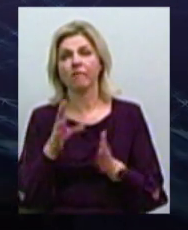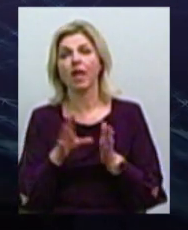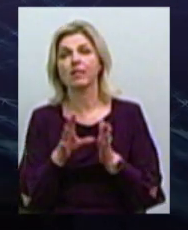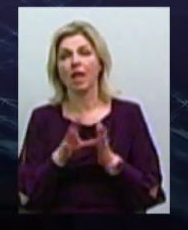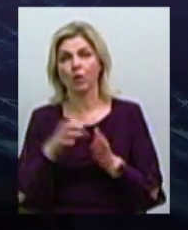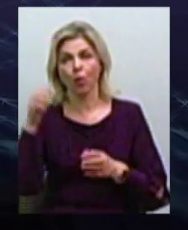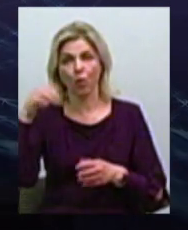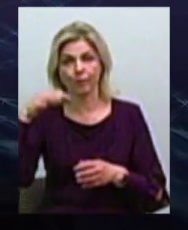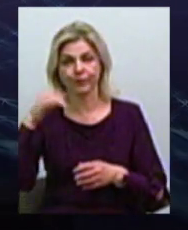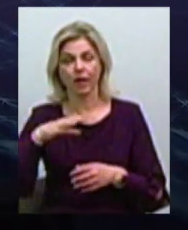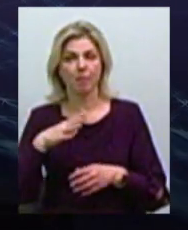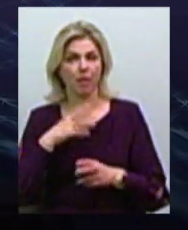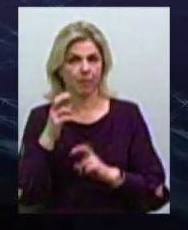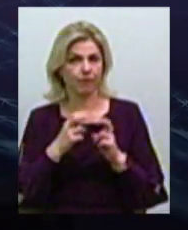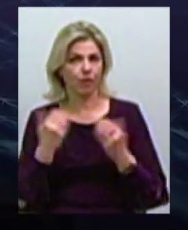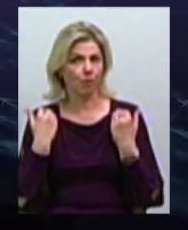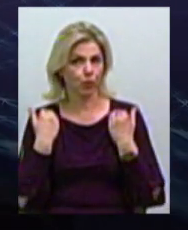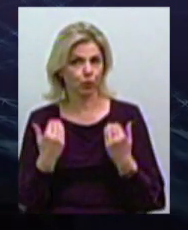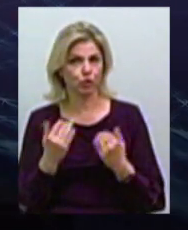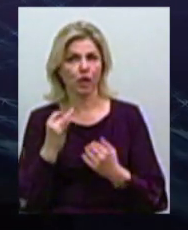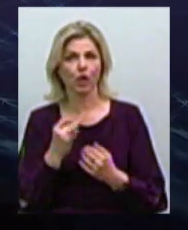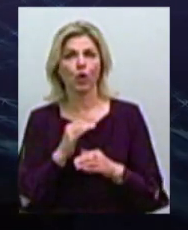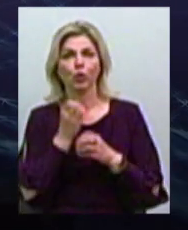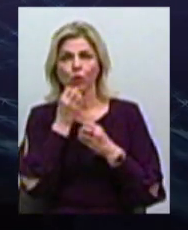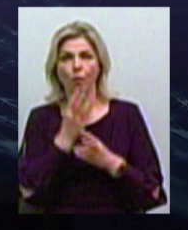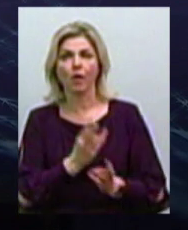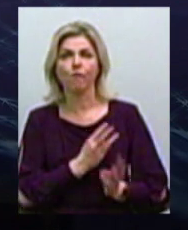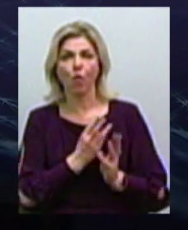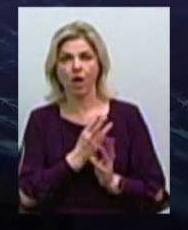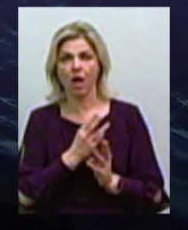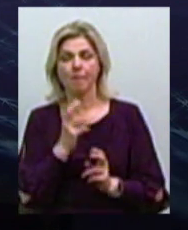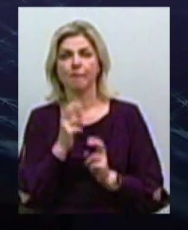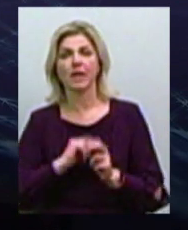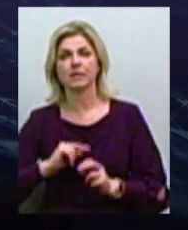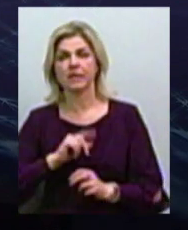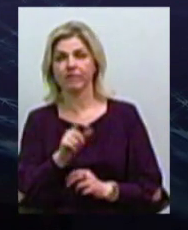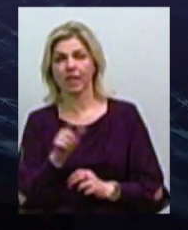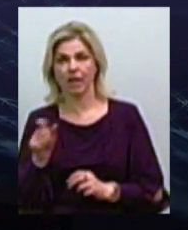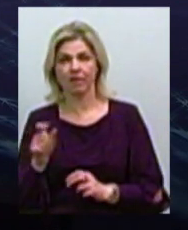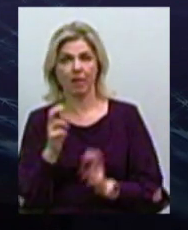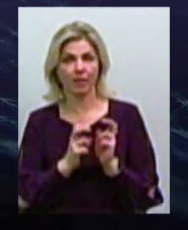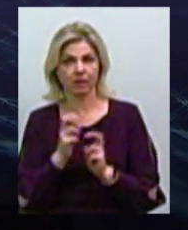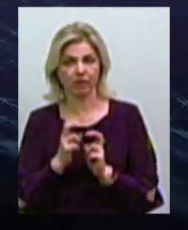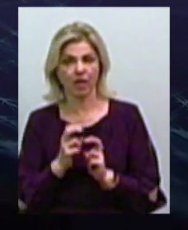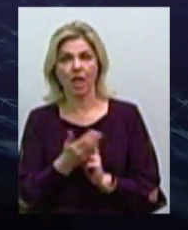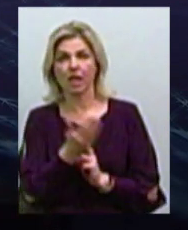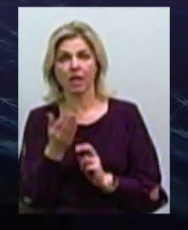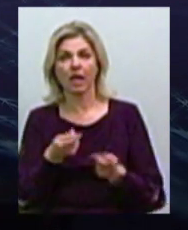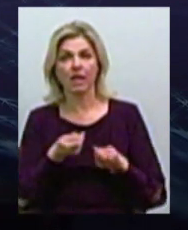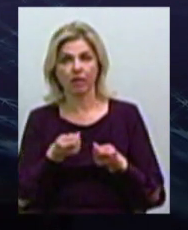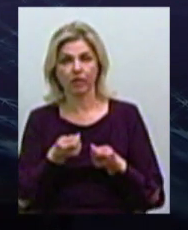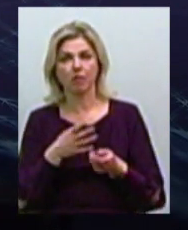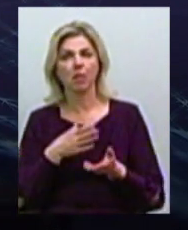потужне було, і добра воля працівників підприємства. керівництва його була спрямована на те, щоб